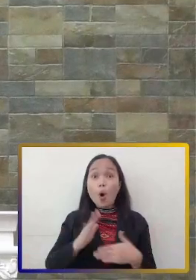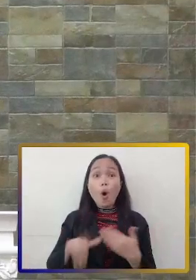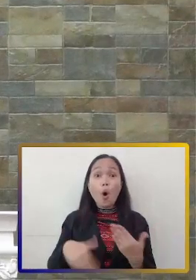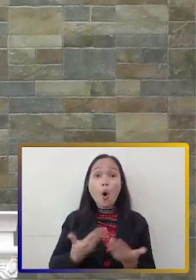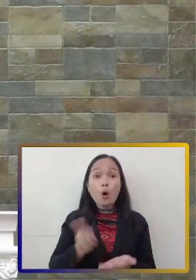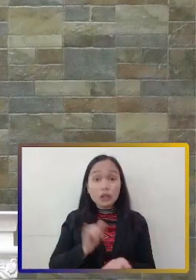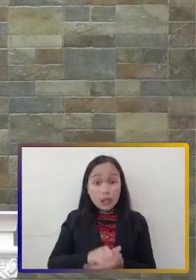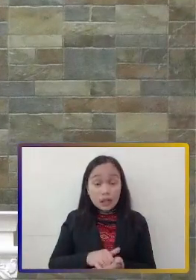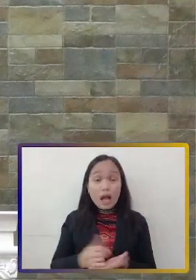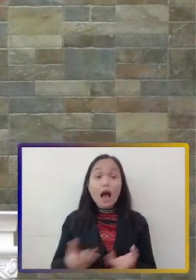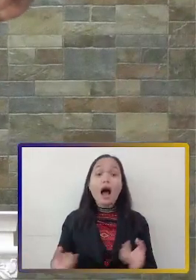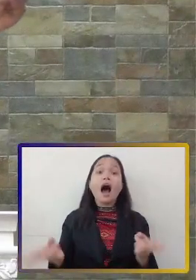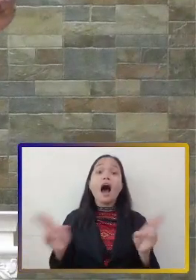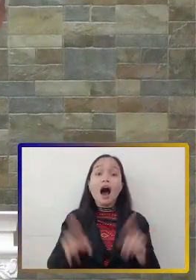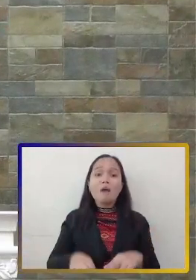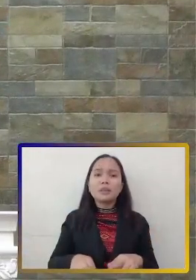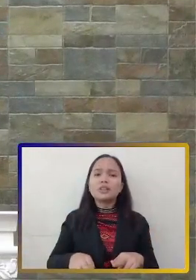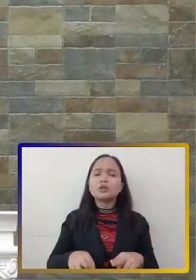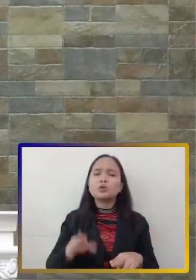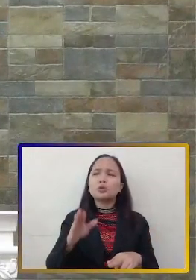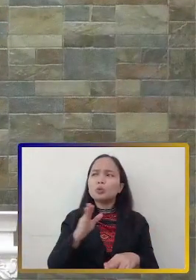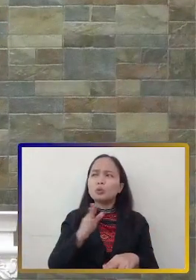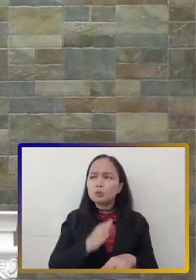ay nangyayari unti-unti.